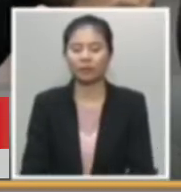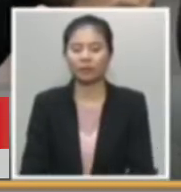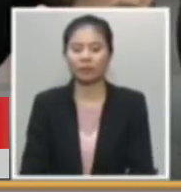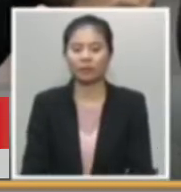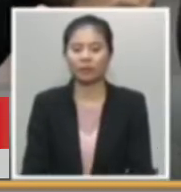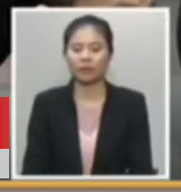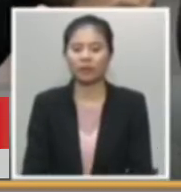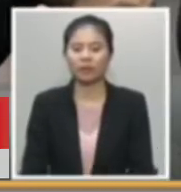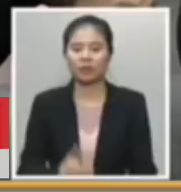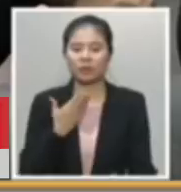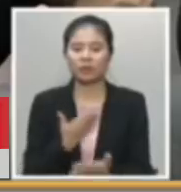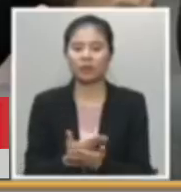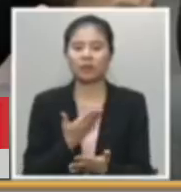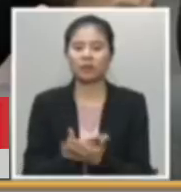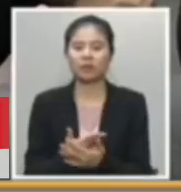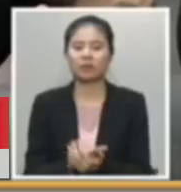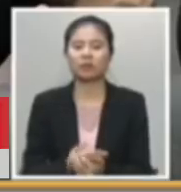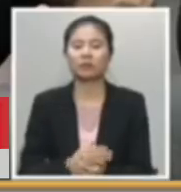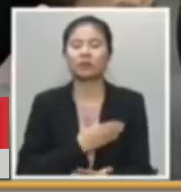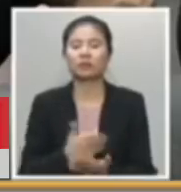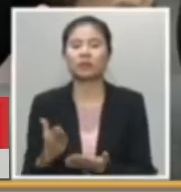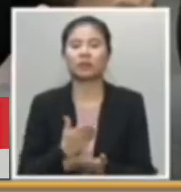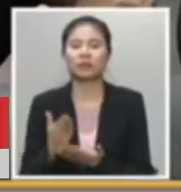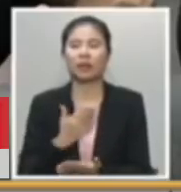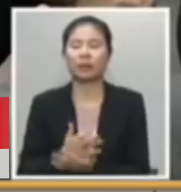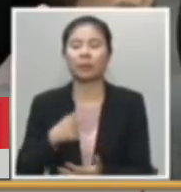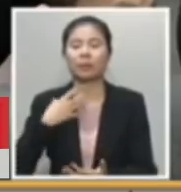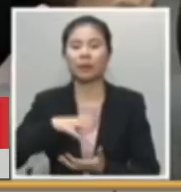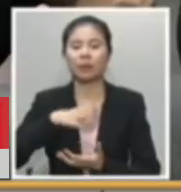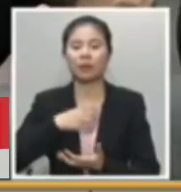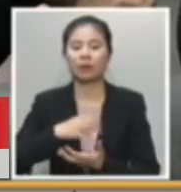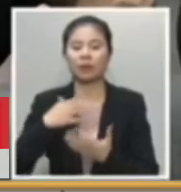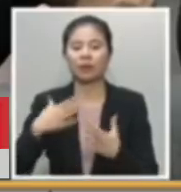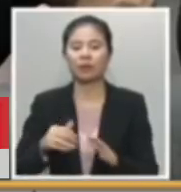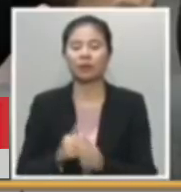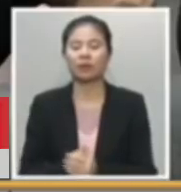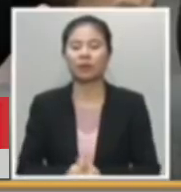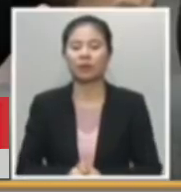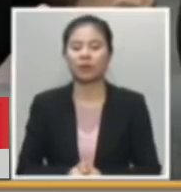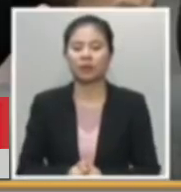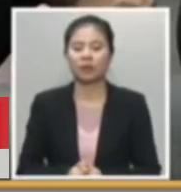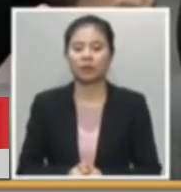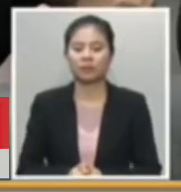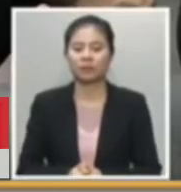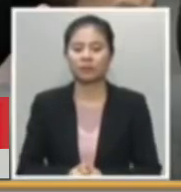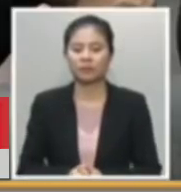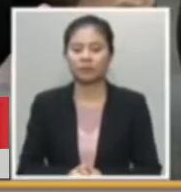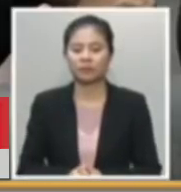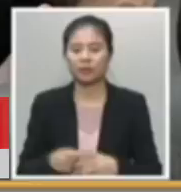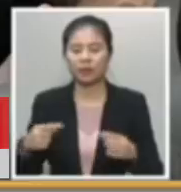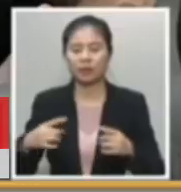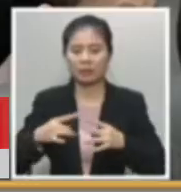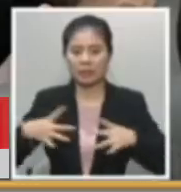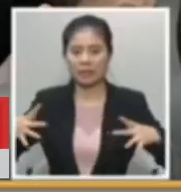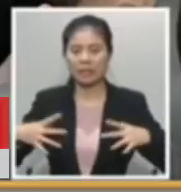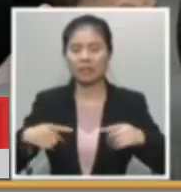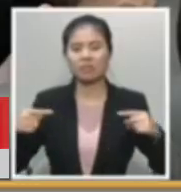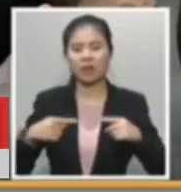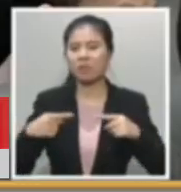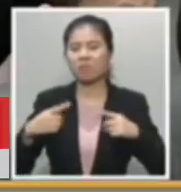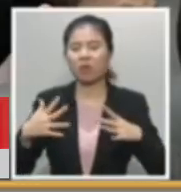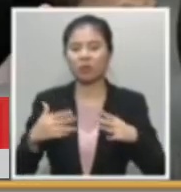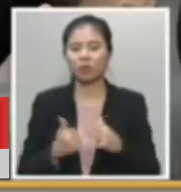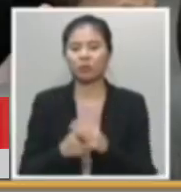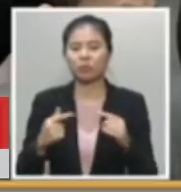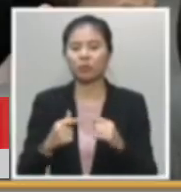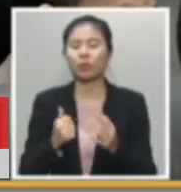งินงบประมาณที่ผมได้กล่าวเรียนไปเป็นตัวอย่างเมื่อสักครู่นะครับมันไม่สอดคล้องไม่เหมาะสมกับพื้น